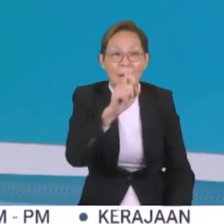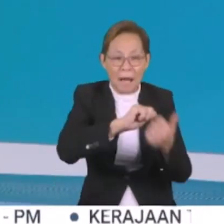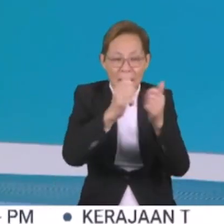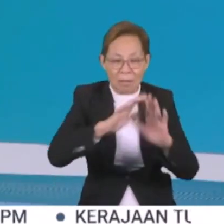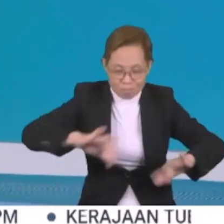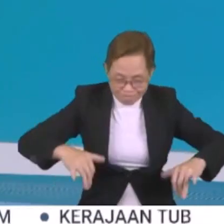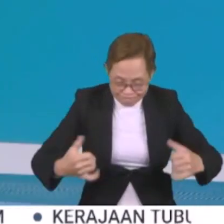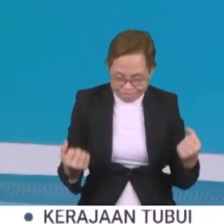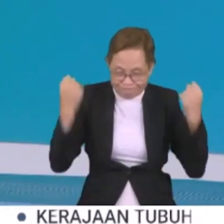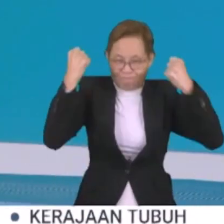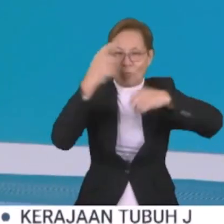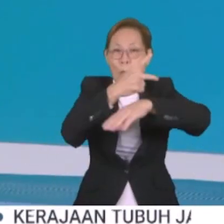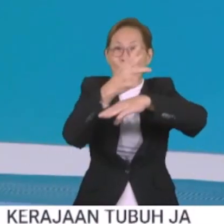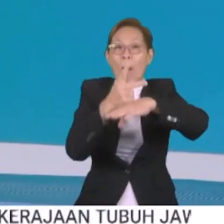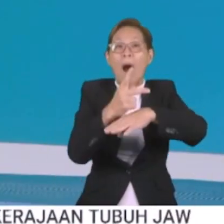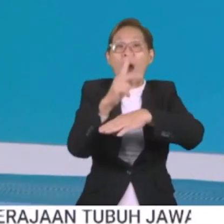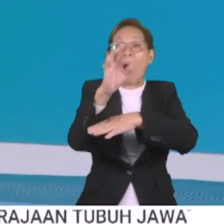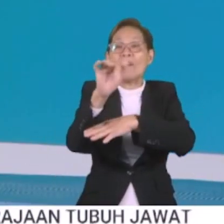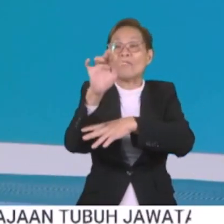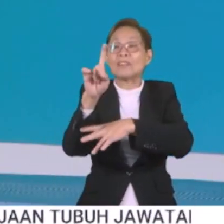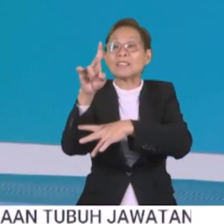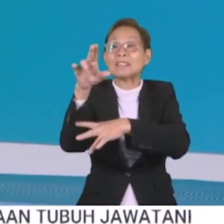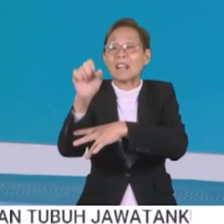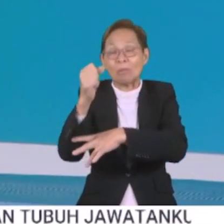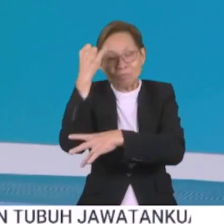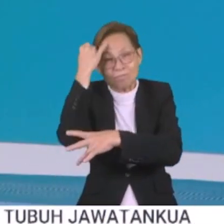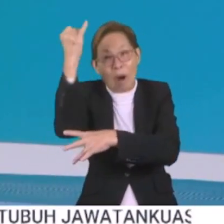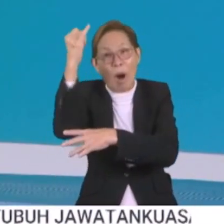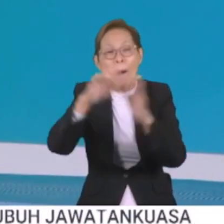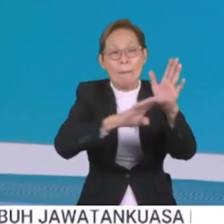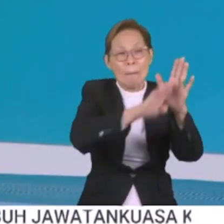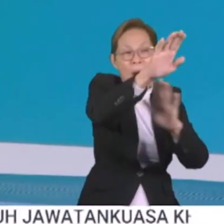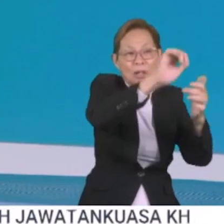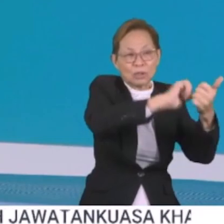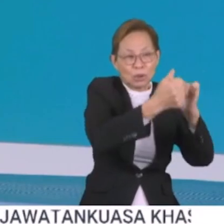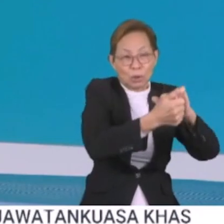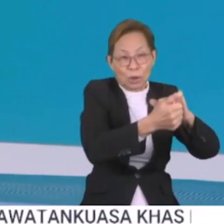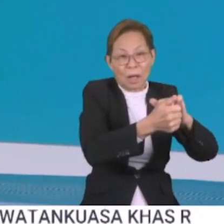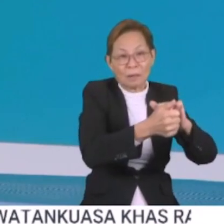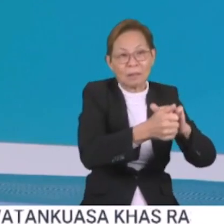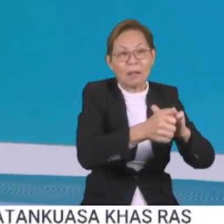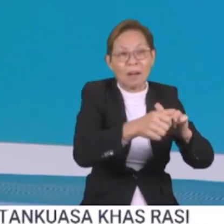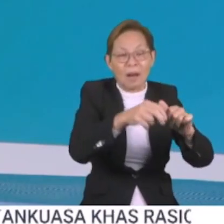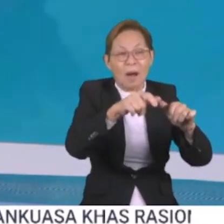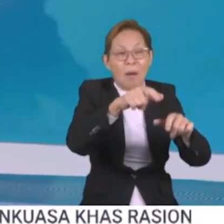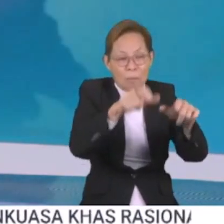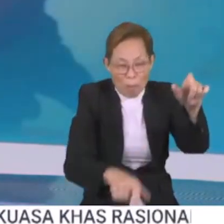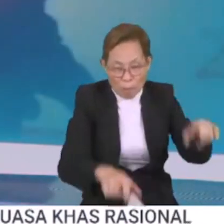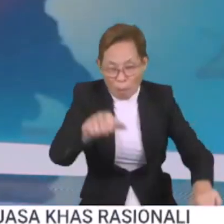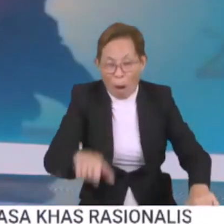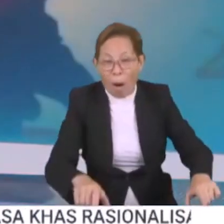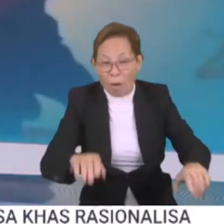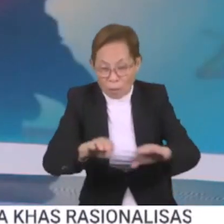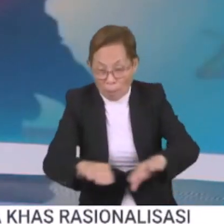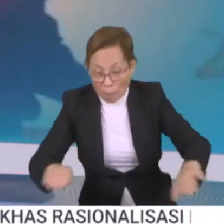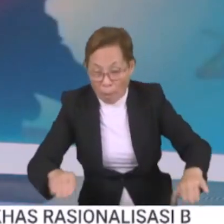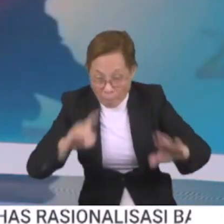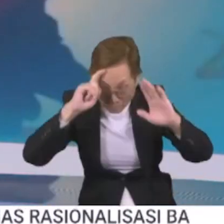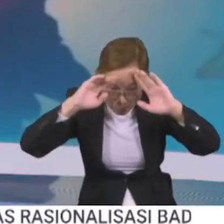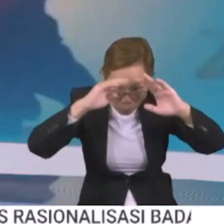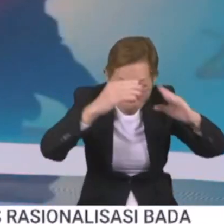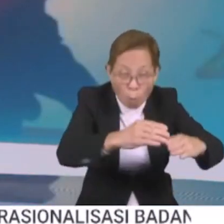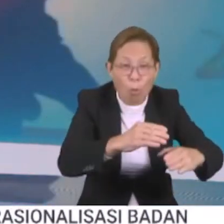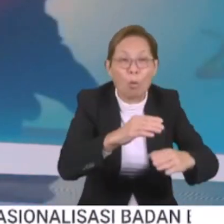Atlet angkat berat kebangsaan Firdaus Abdul Razak berpandangan pembangunan sukan akar umbi perlu diberi penekanan seawal